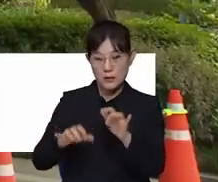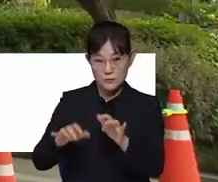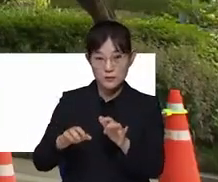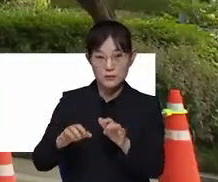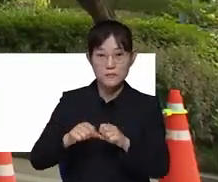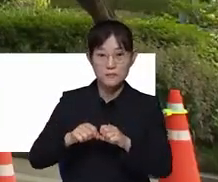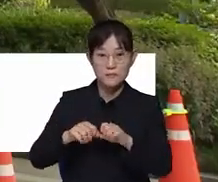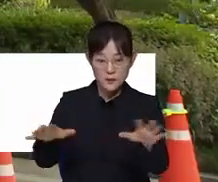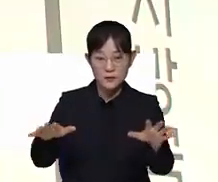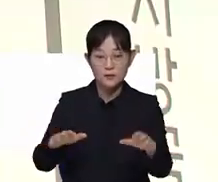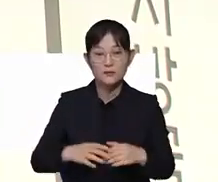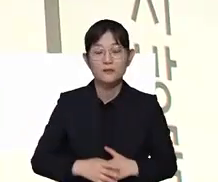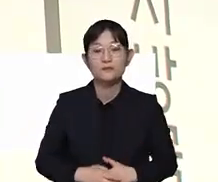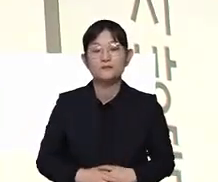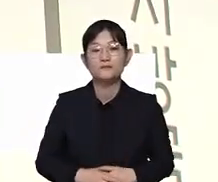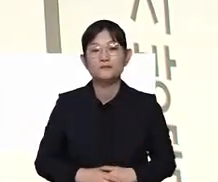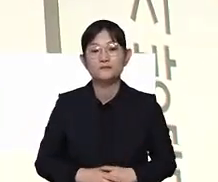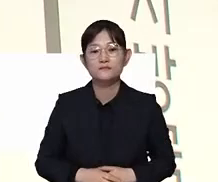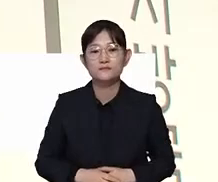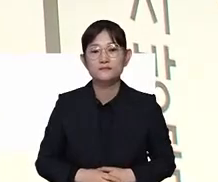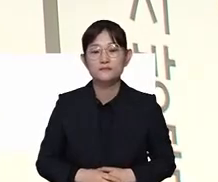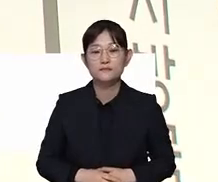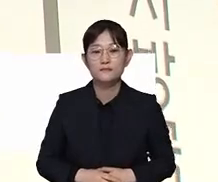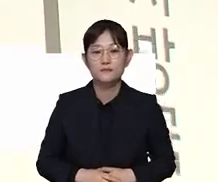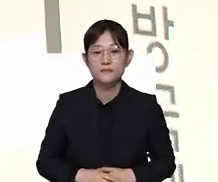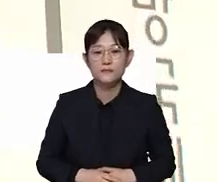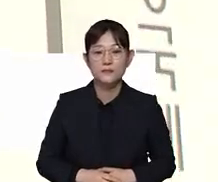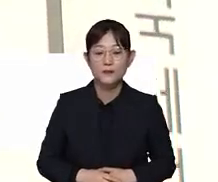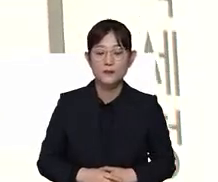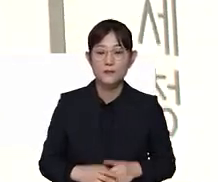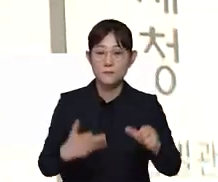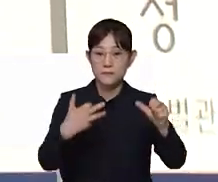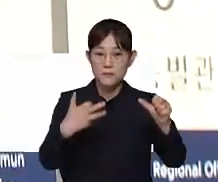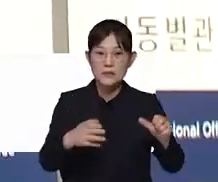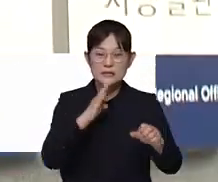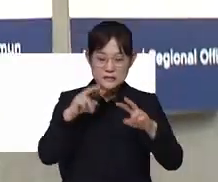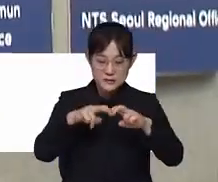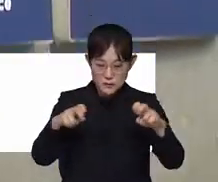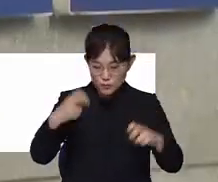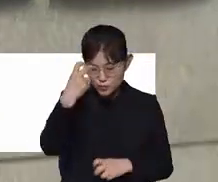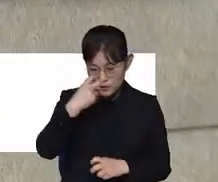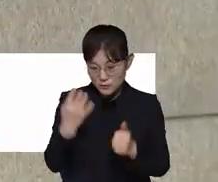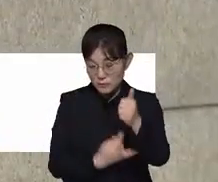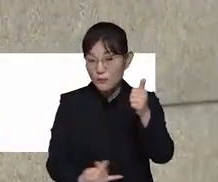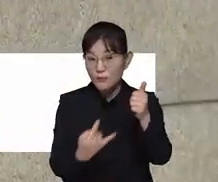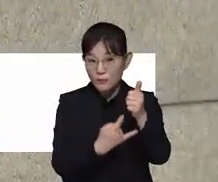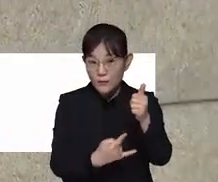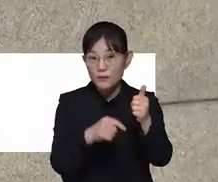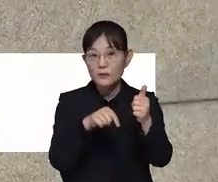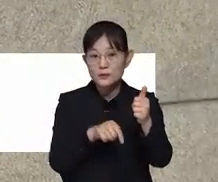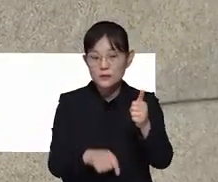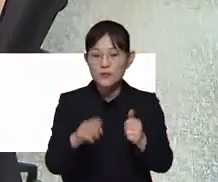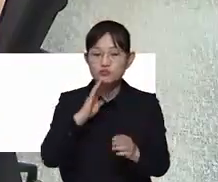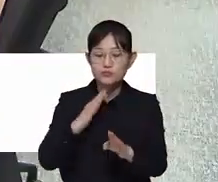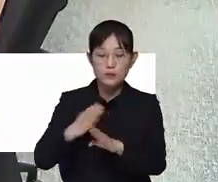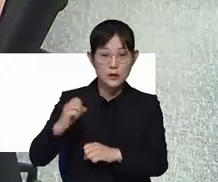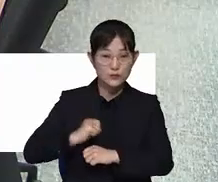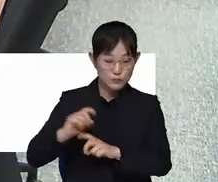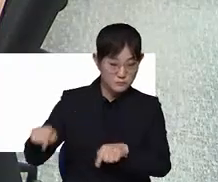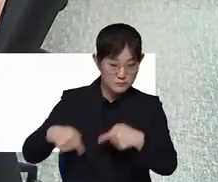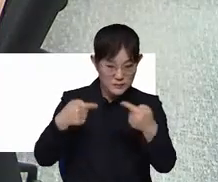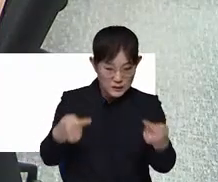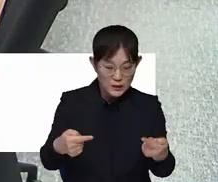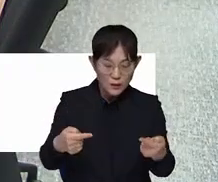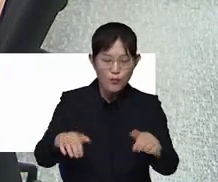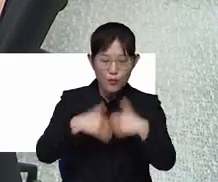명백한 허위사실을 유포했다고 밝혔습니다. 이어 5.18 진상규명조사위원회의 조사로 북한군 침투